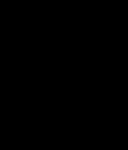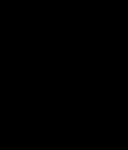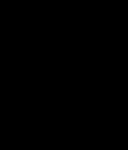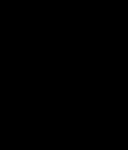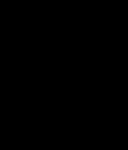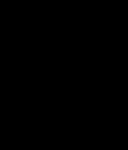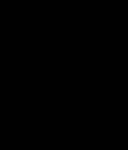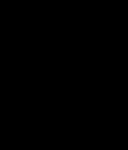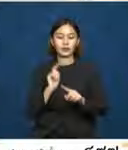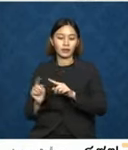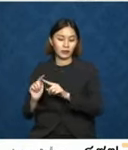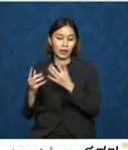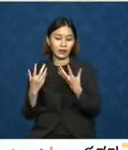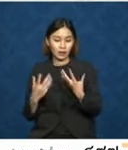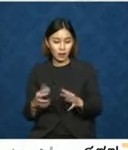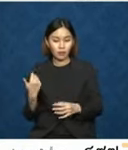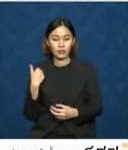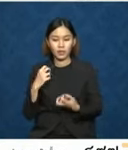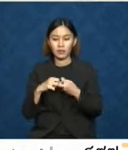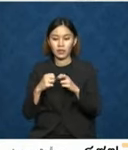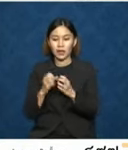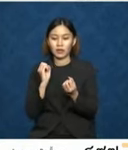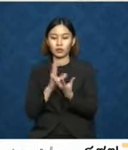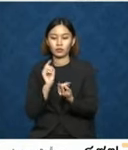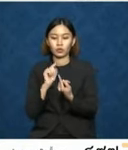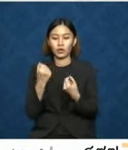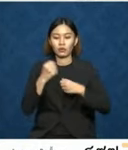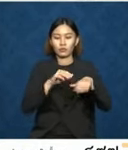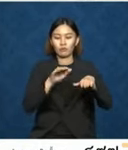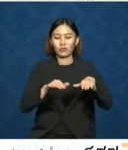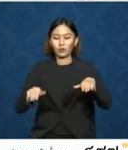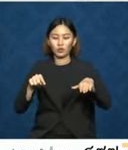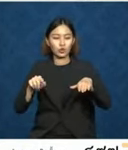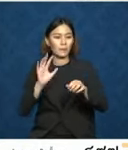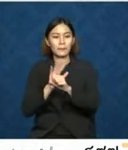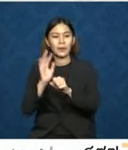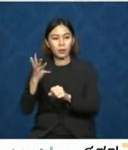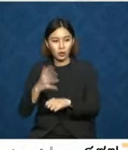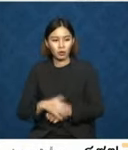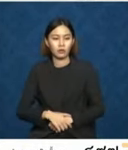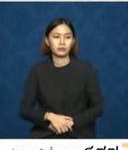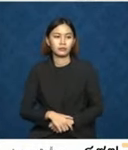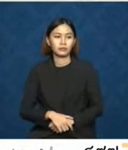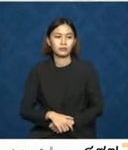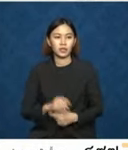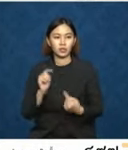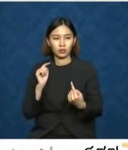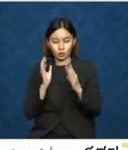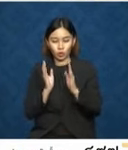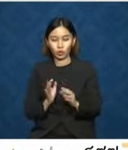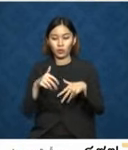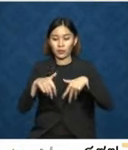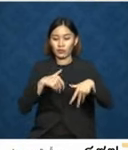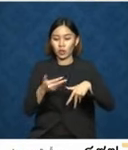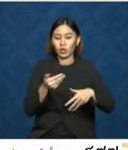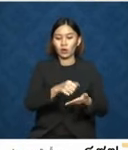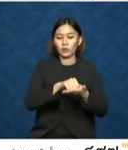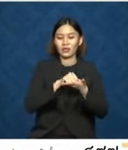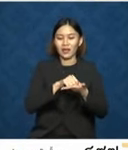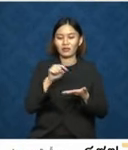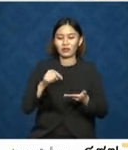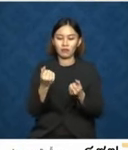ป่วยของพี่น้องประชาชนแล้วยังมาเจอปัญหาเรื่องสถานที่จอดรถในโรงพยาบาลไม่เพียงพอกับจำนวนประชาชนที่มาใช้